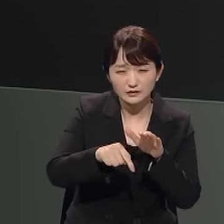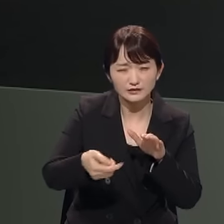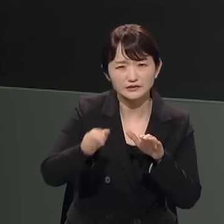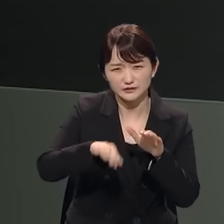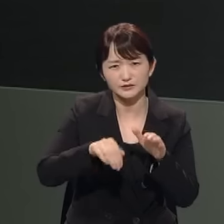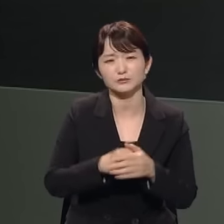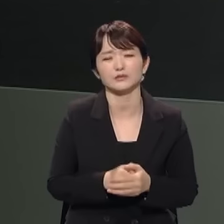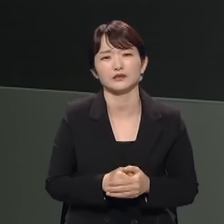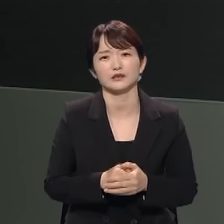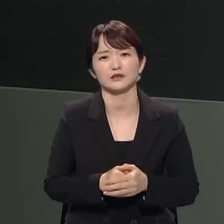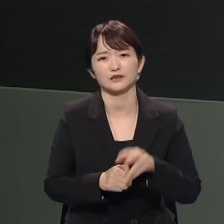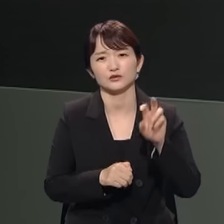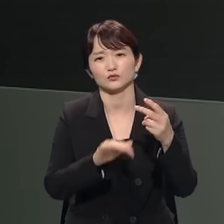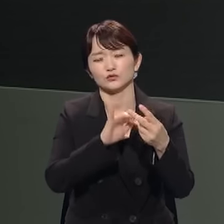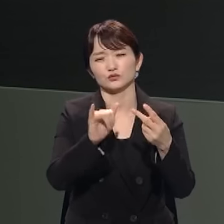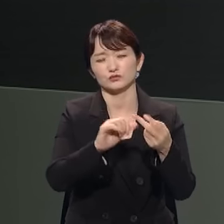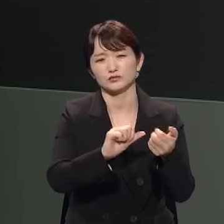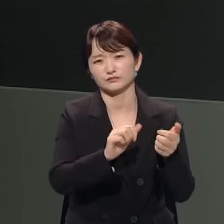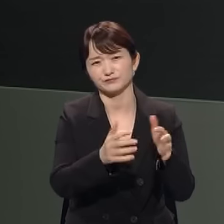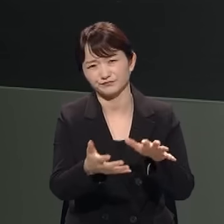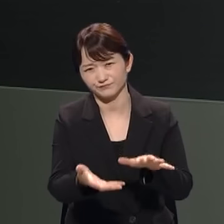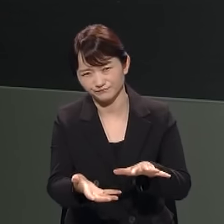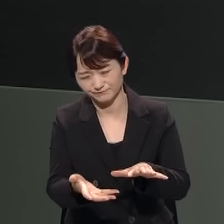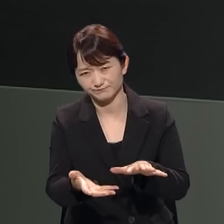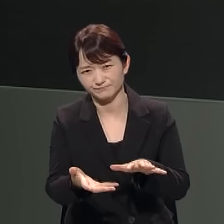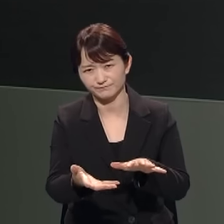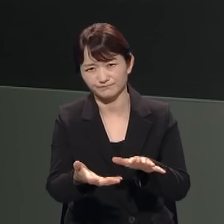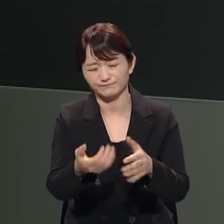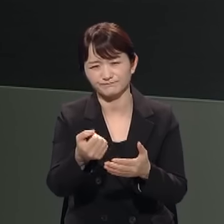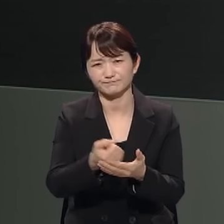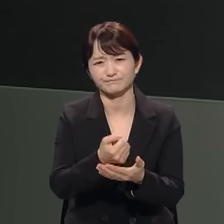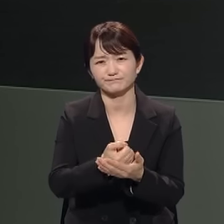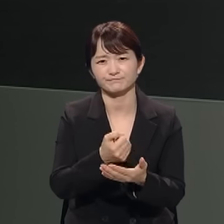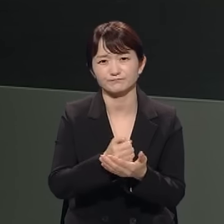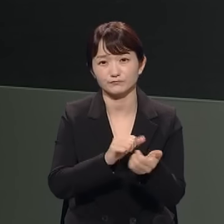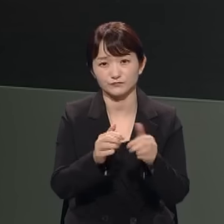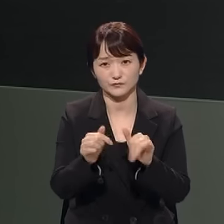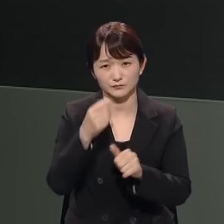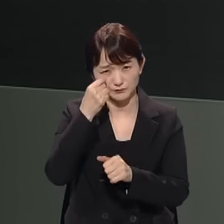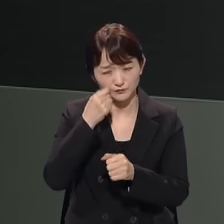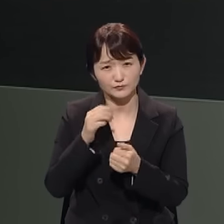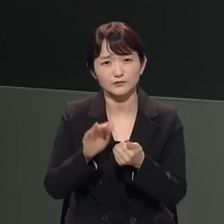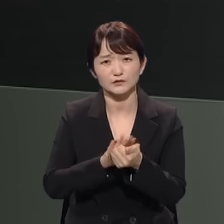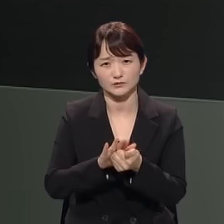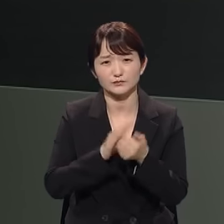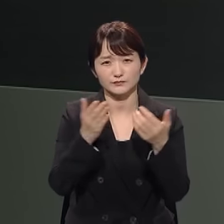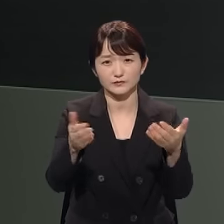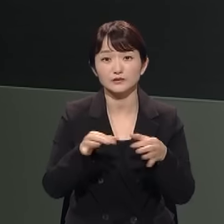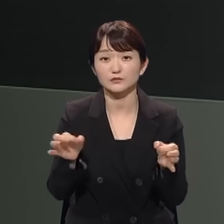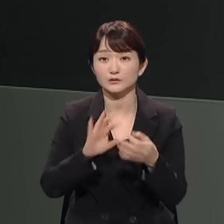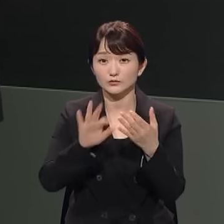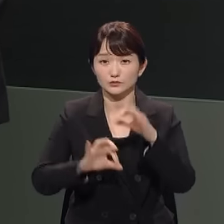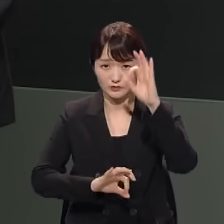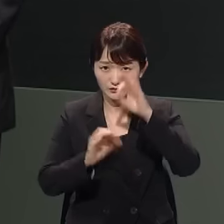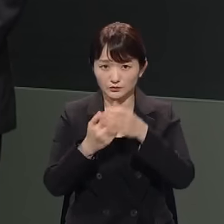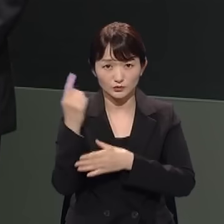귀한 생명이 그렇게 됐습니다. 삼가 고인들의 명복을 빌고요. 잠시 후 저희 사고